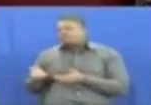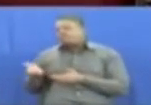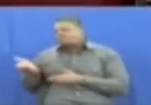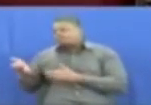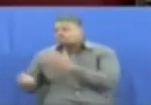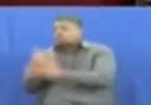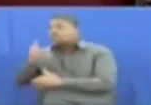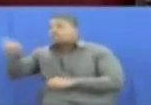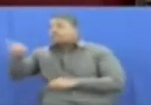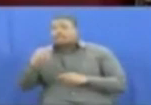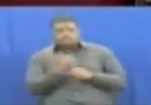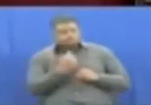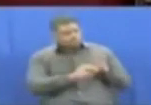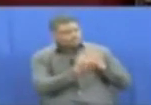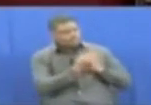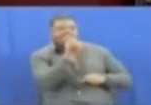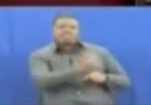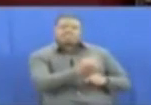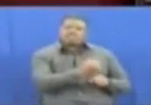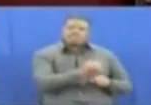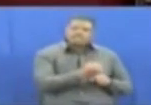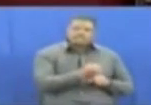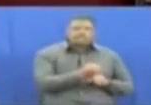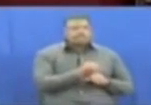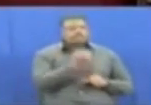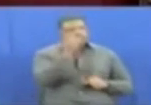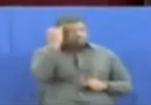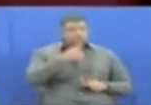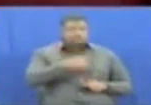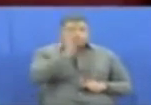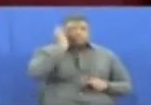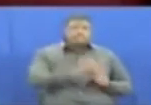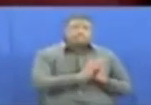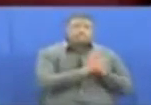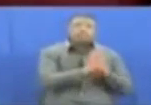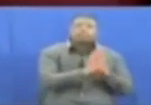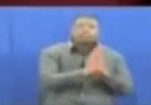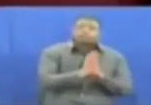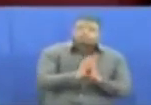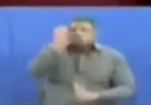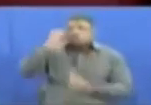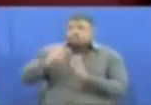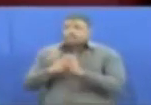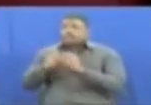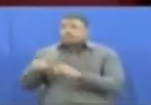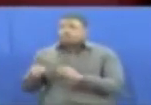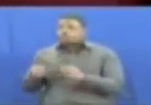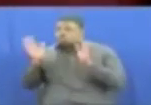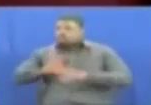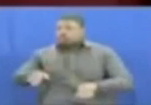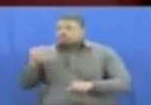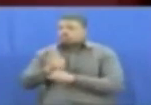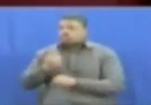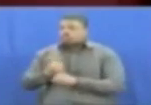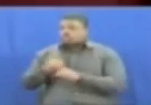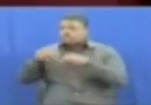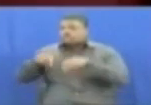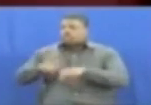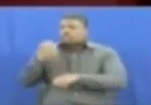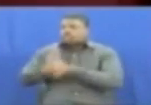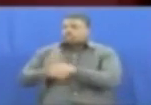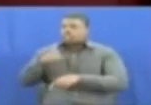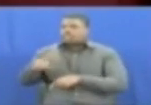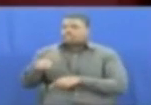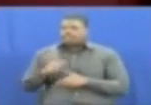na ushauri wa serikali na hatua ambazo zimechukuliwa. Naomba nishukuru sana, na kwa maana hiyo tuweze kumalizia shughuli zetu za leo kwa hatua hiyo.